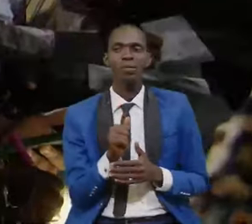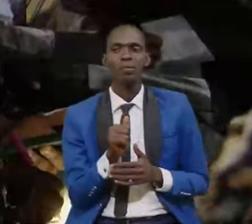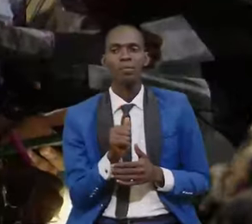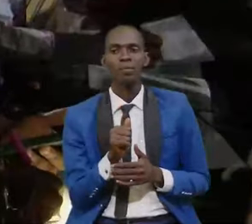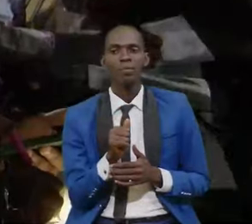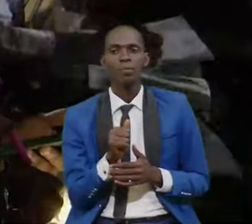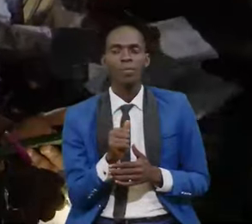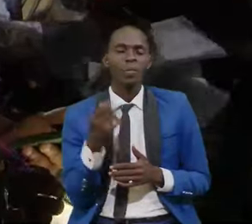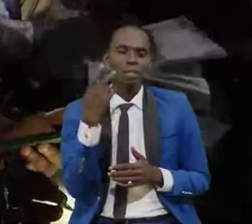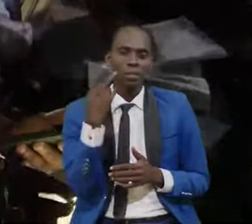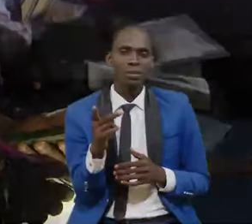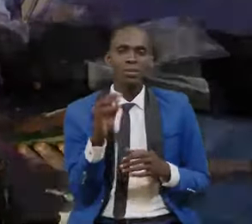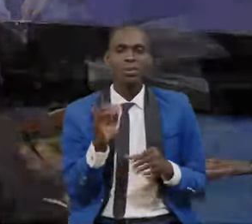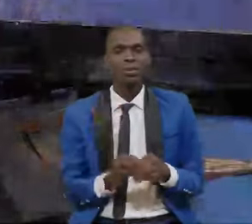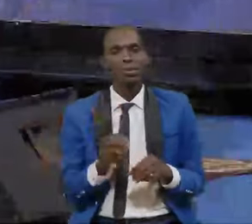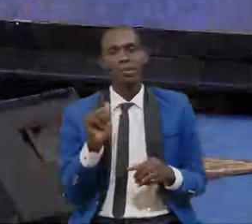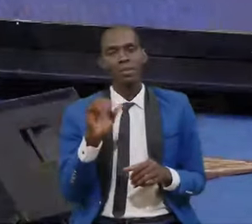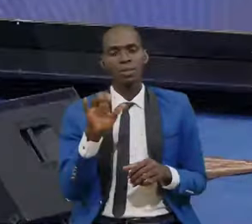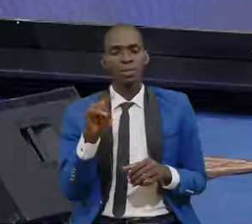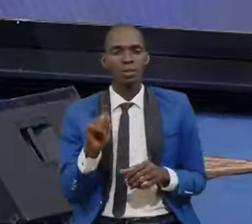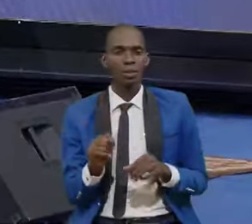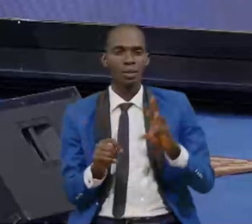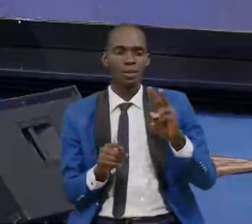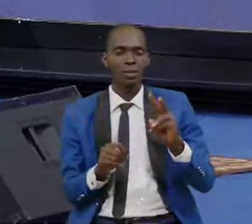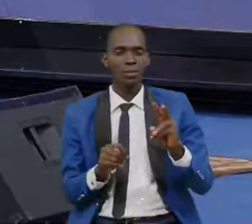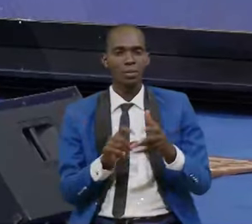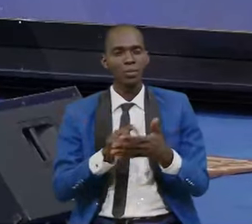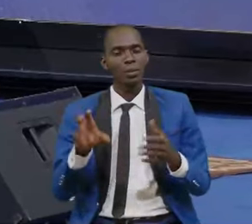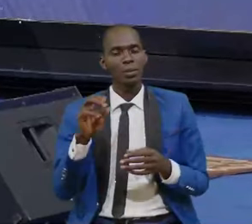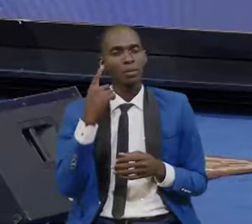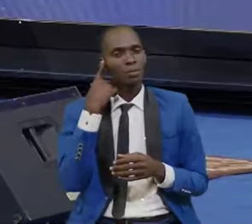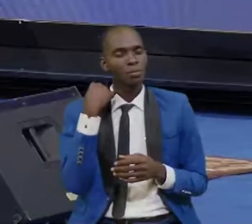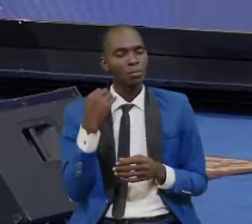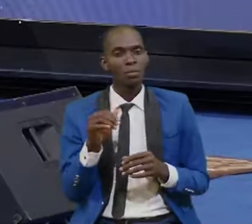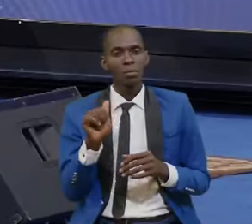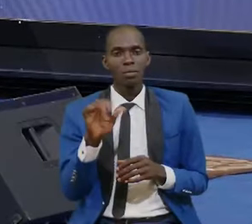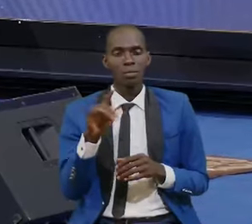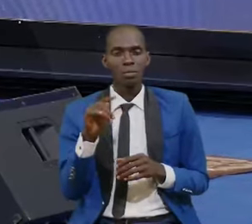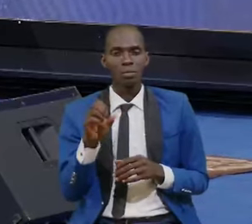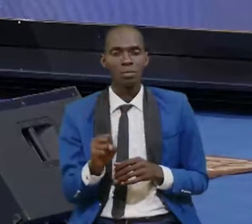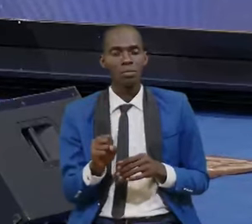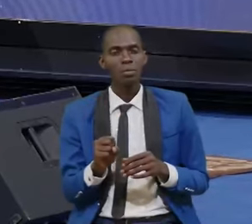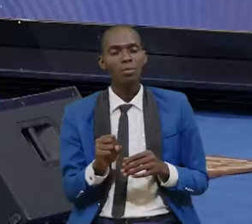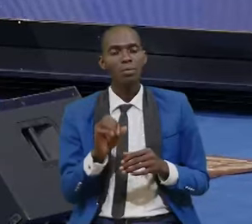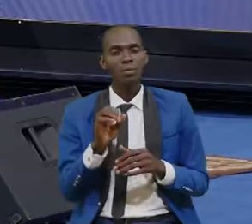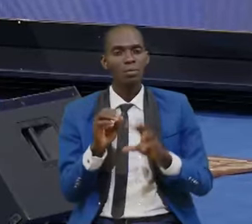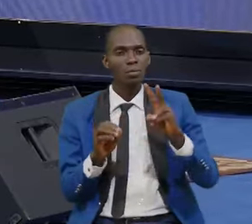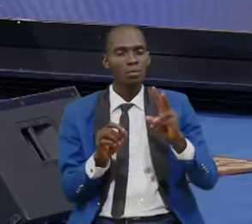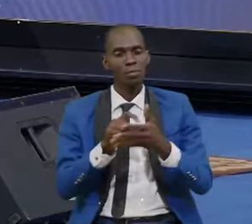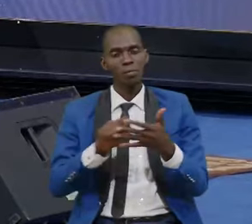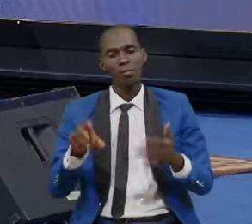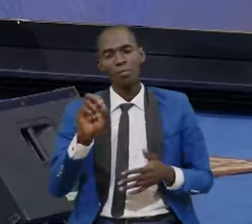Actes des Apôtres, chapitre 16, verset 30. Actes, chapitre 16.